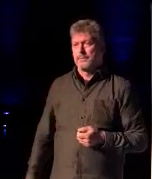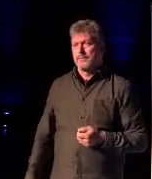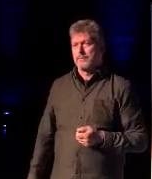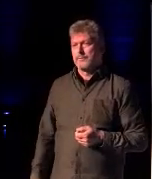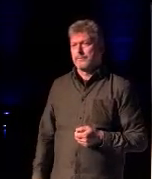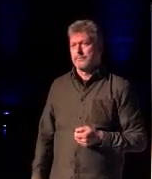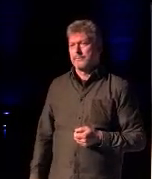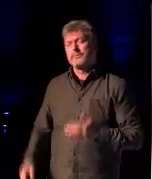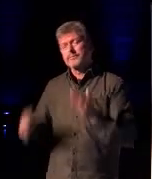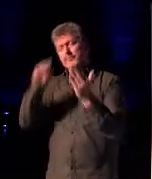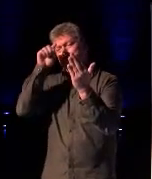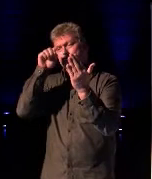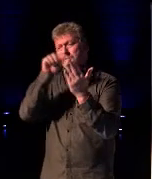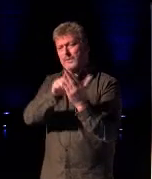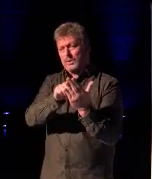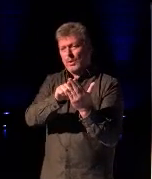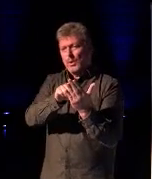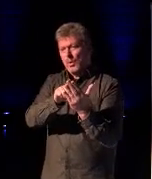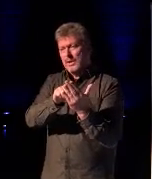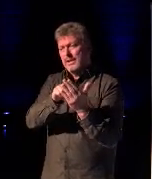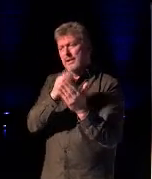Målet på en måte å